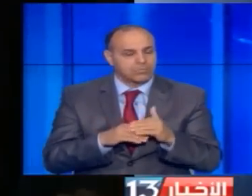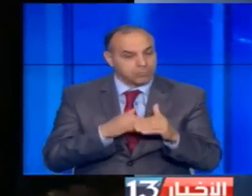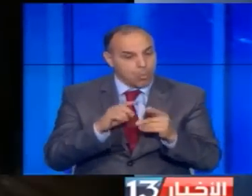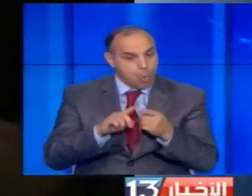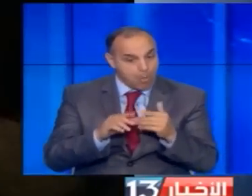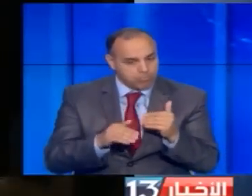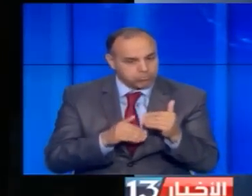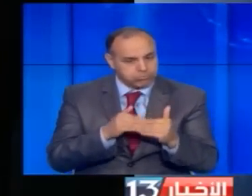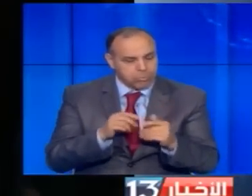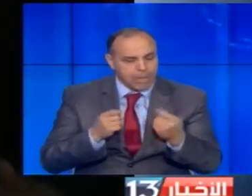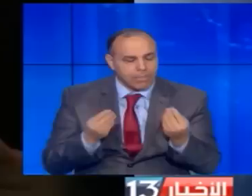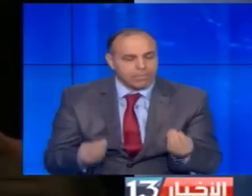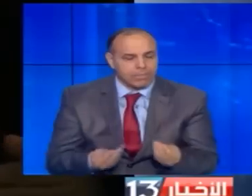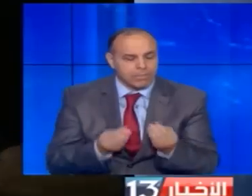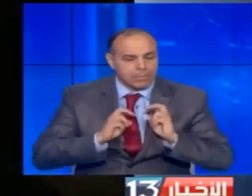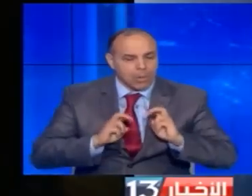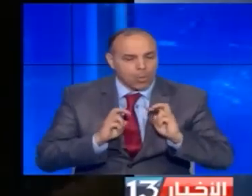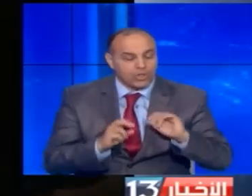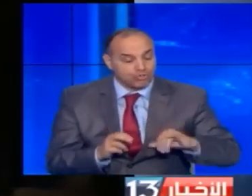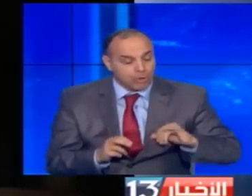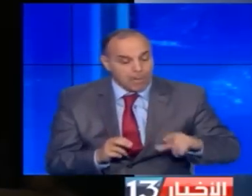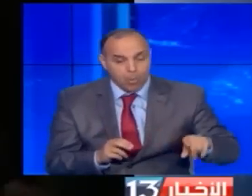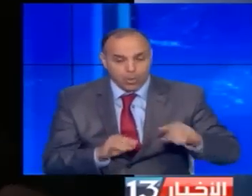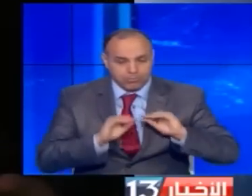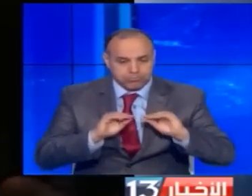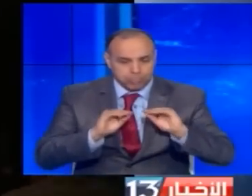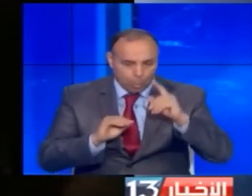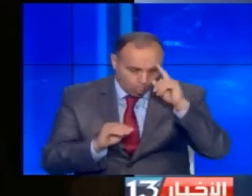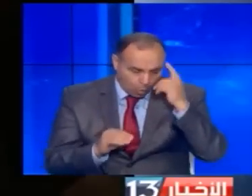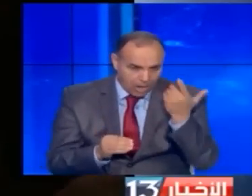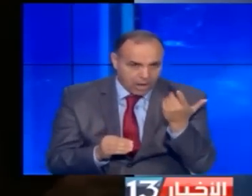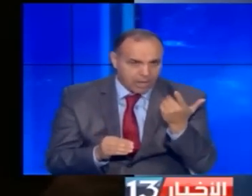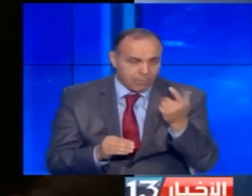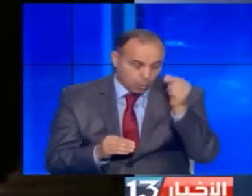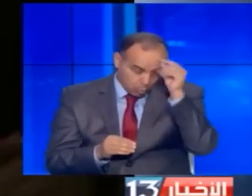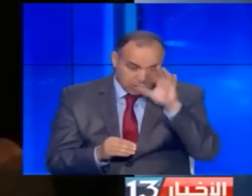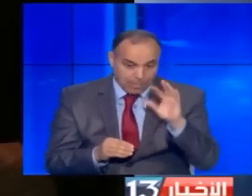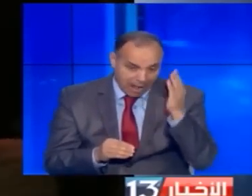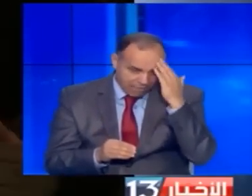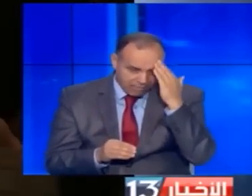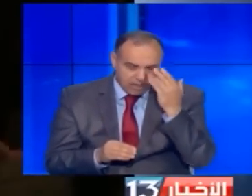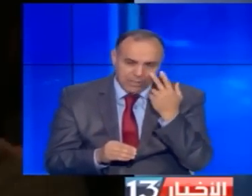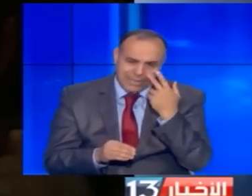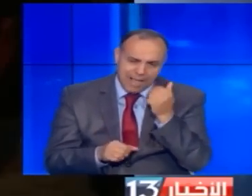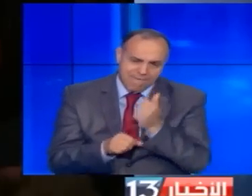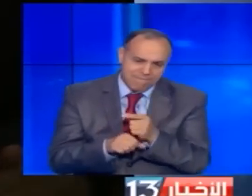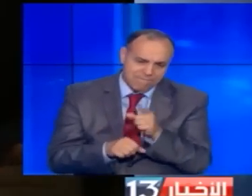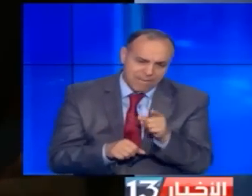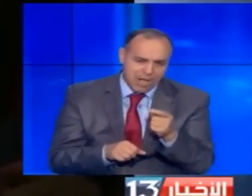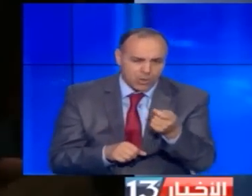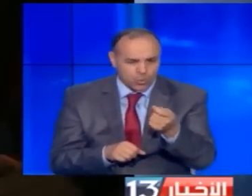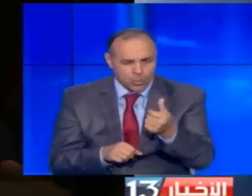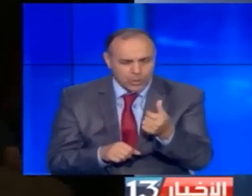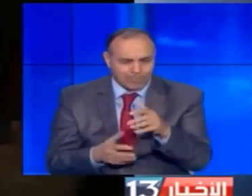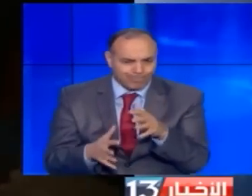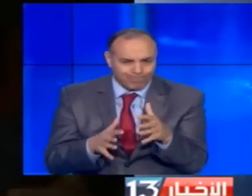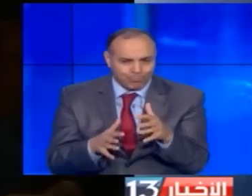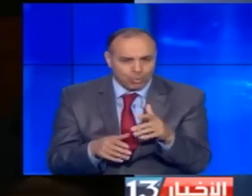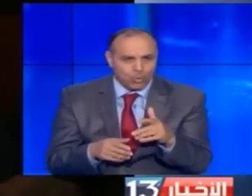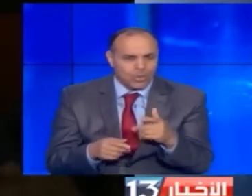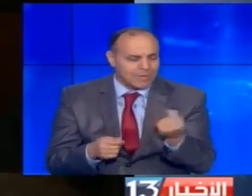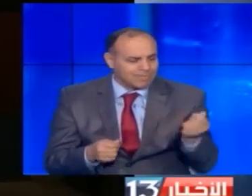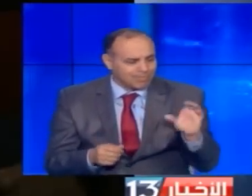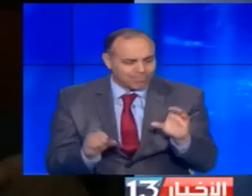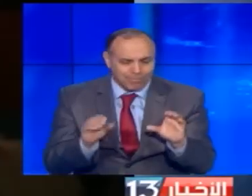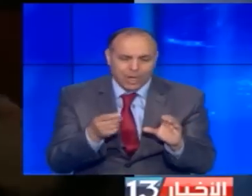أهمية في تكوين الشباب ويولي عنده صيت في الجمهورية الكل. لاحظت السنة اللي فما كل شوية فما اضطراب شوية في التمويل